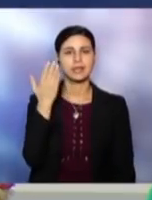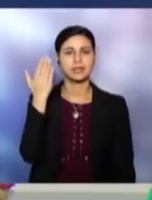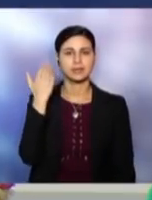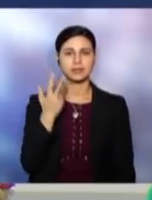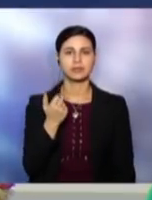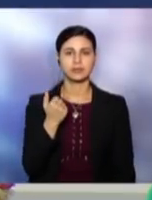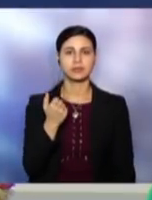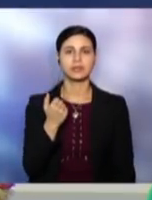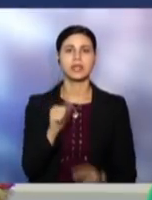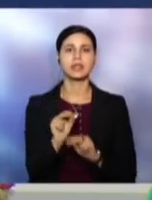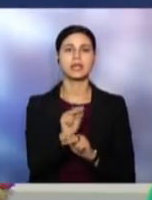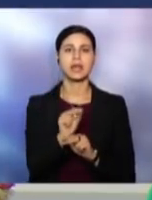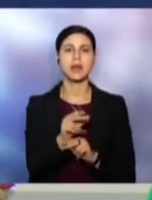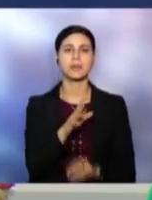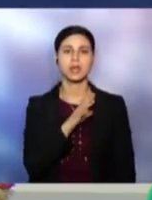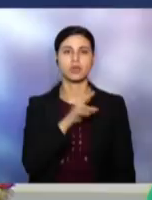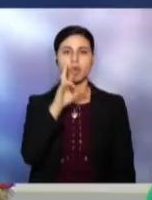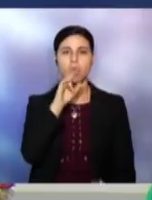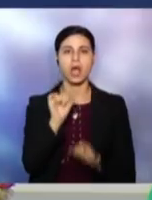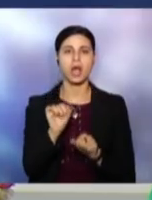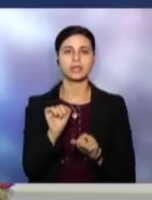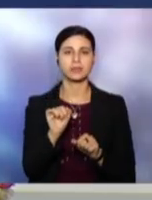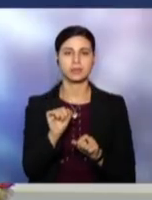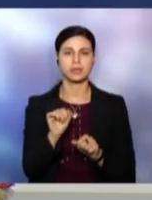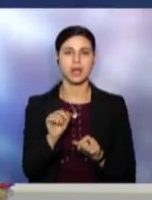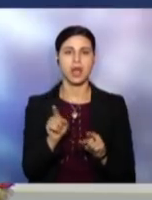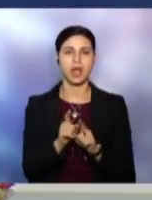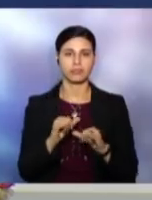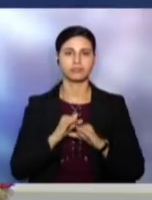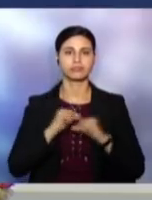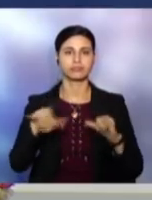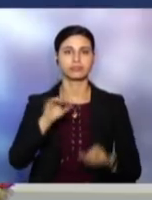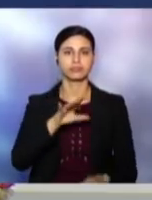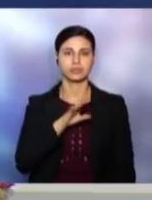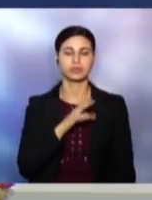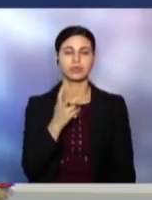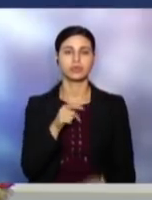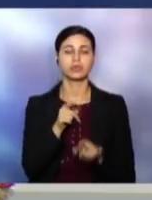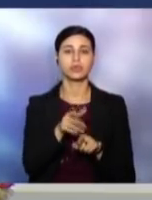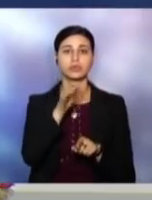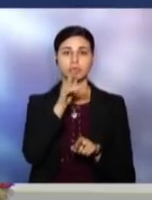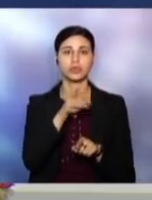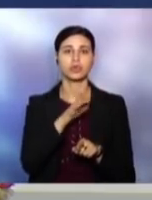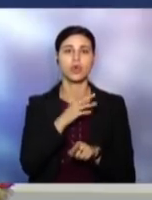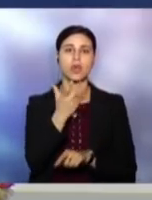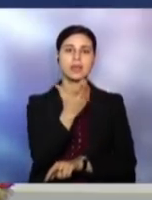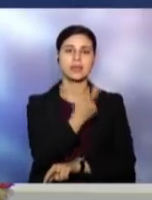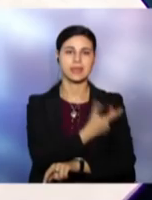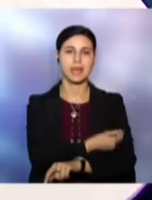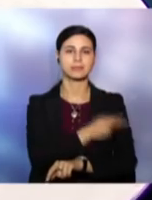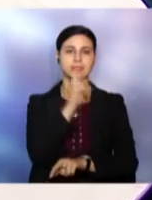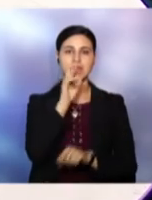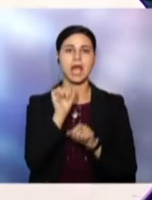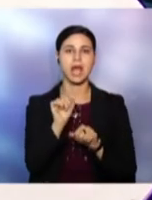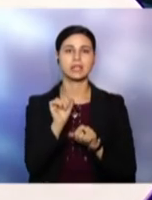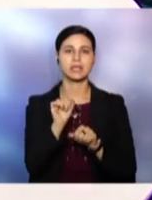აი თერაპია იყო ანტიბიოტიკებით, ბუმი რო იყვიან. მაშინ გავიკეთე ნემსი ანტიბიოტიკი.